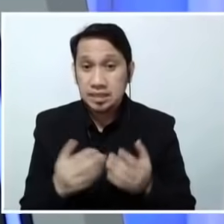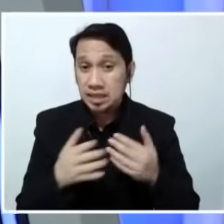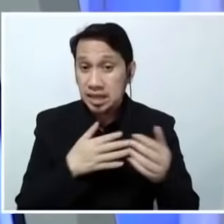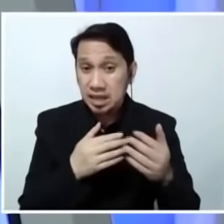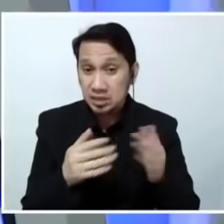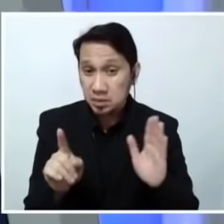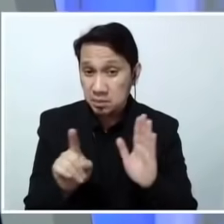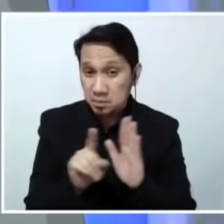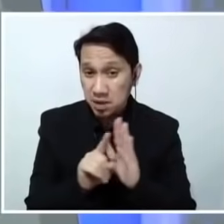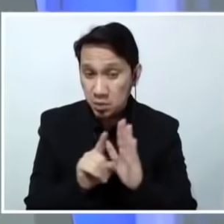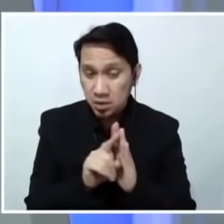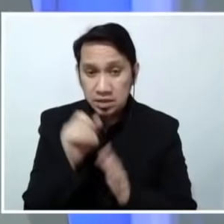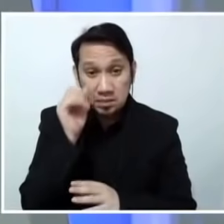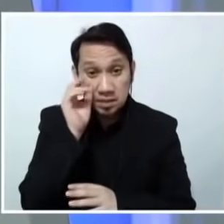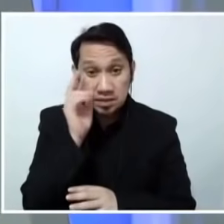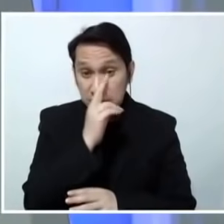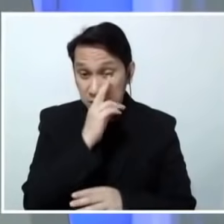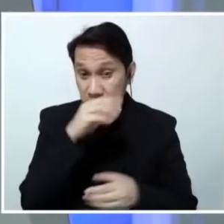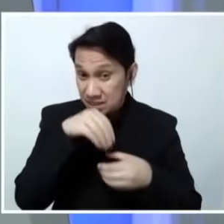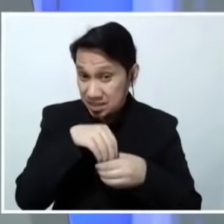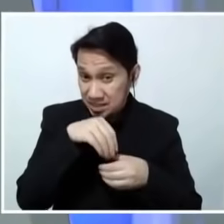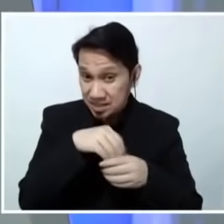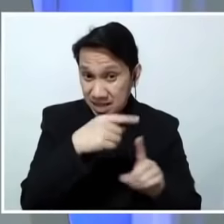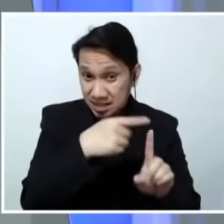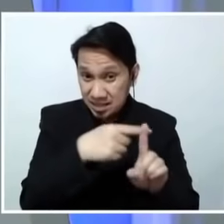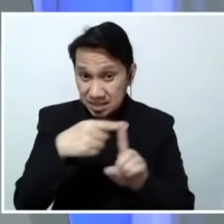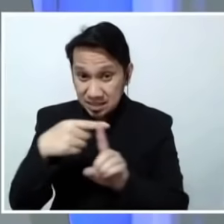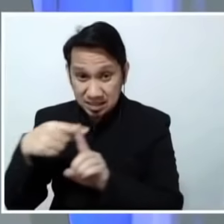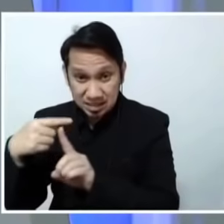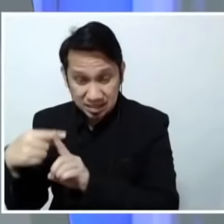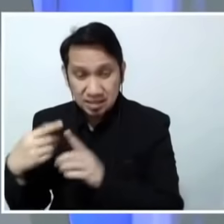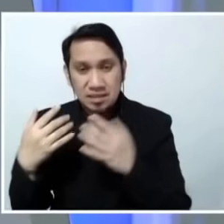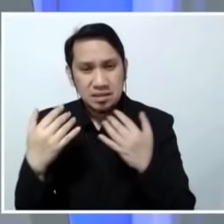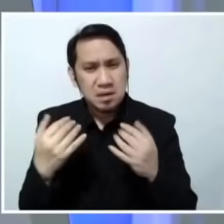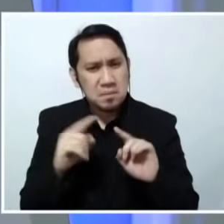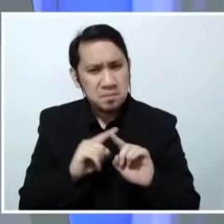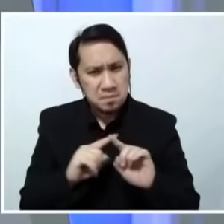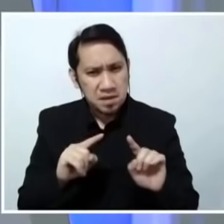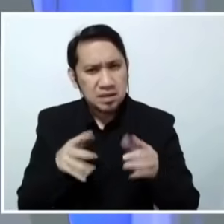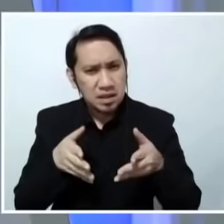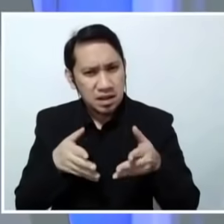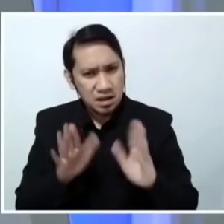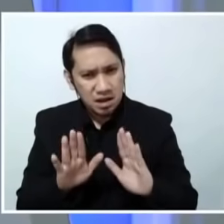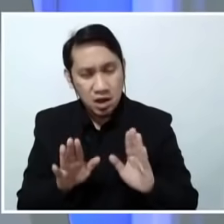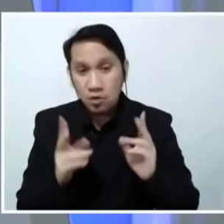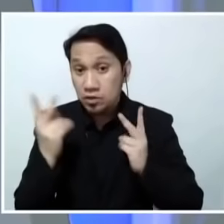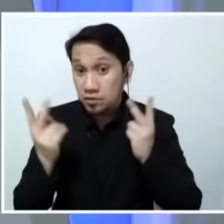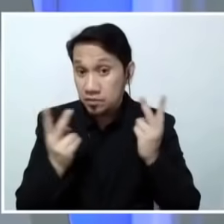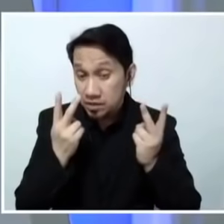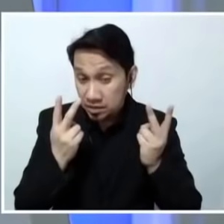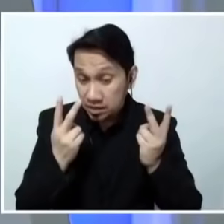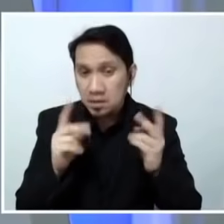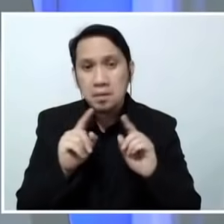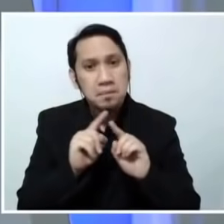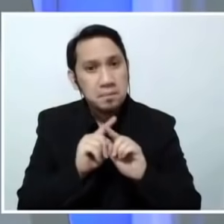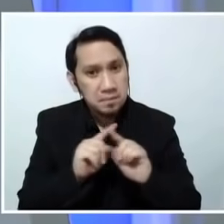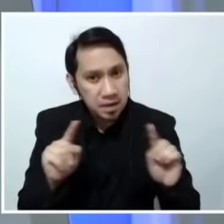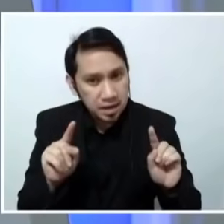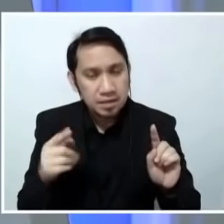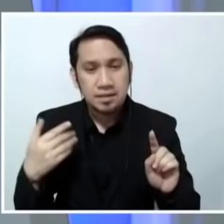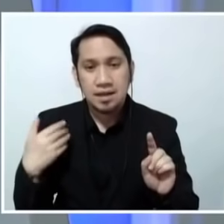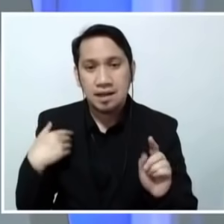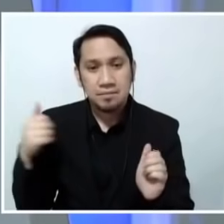bawal ang senior citizen sa loob ng ilang sementeryo, pinapayagan pa rin silang makabisita basta't may kasamang